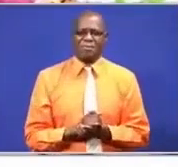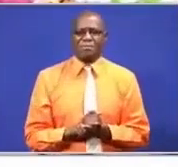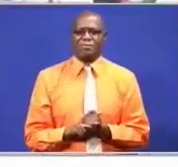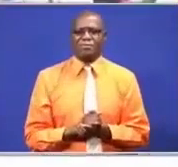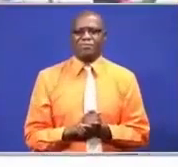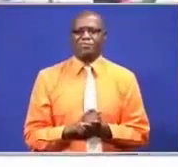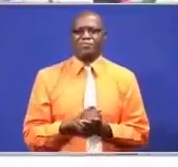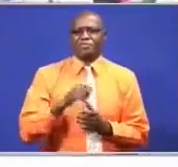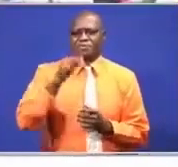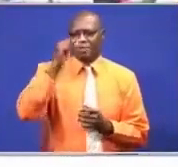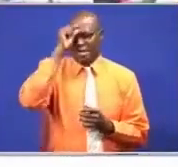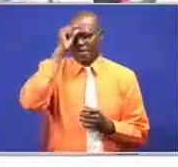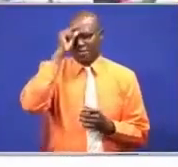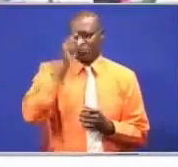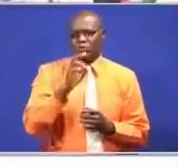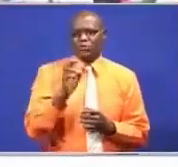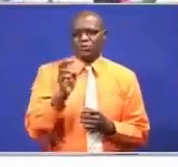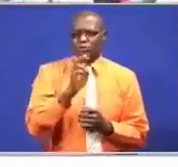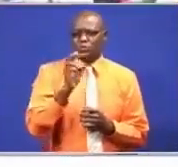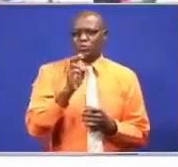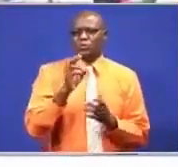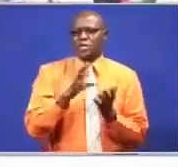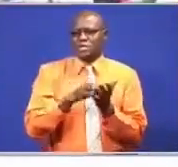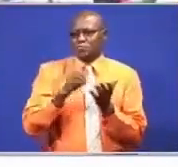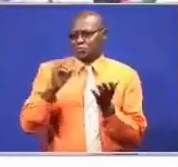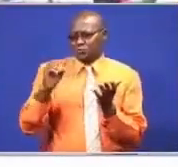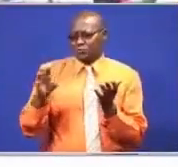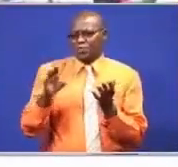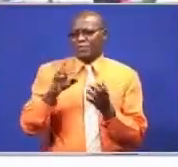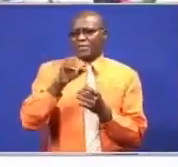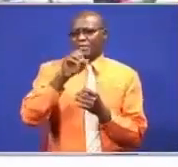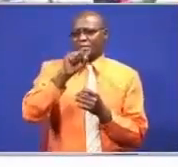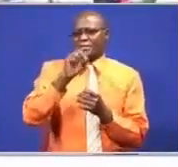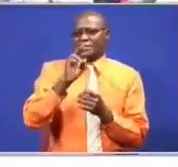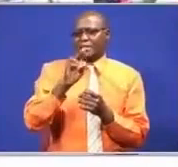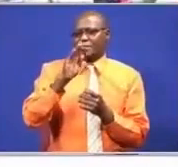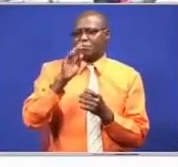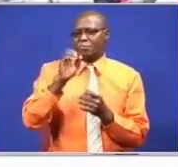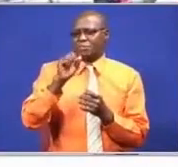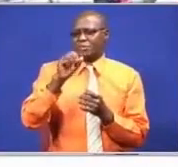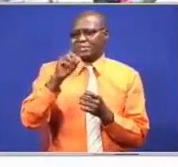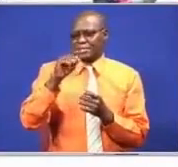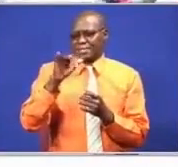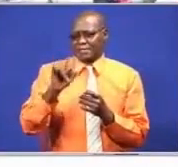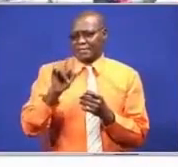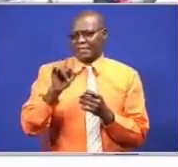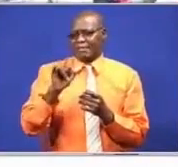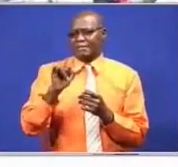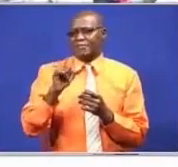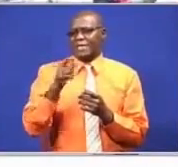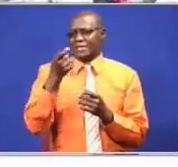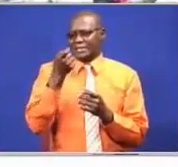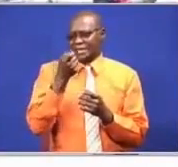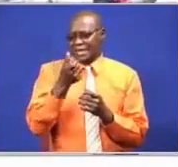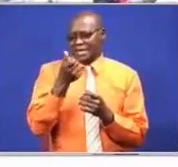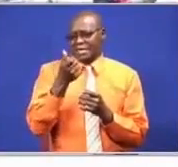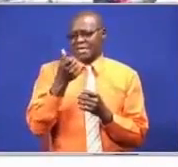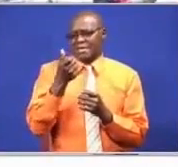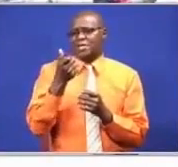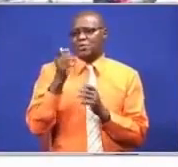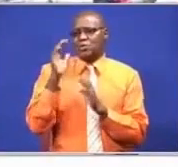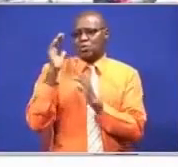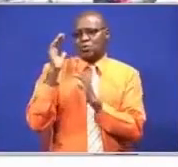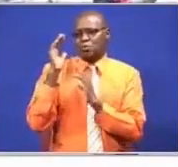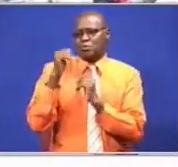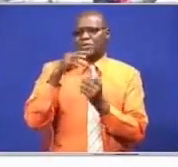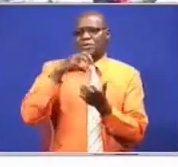With the government seeking to gradually remove the subsidy cushioning Kenyans against the higher cost of living, there is a tiny gleam of hope that the situation will